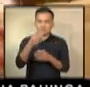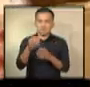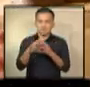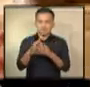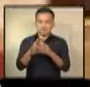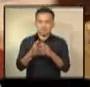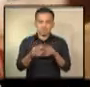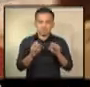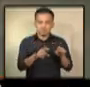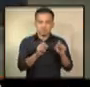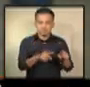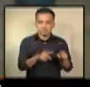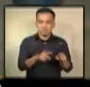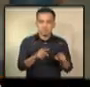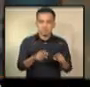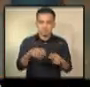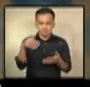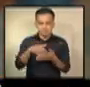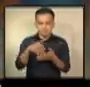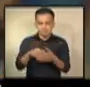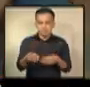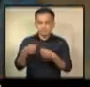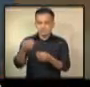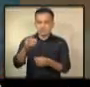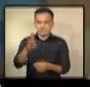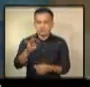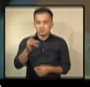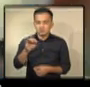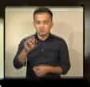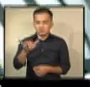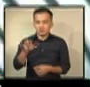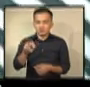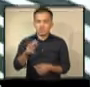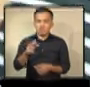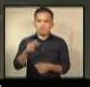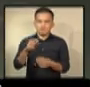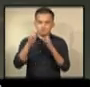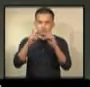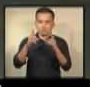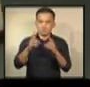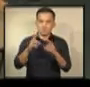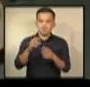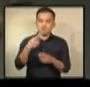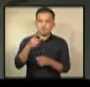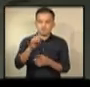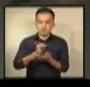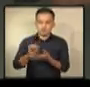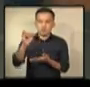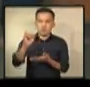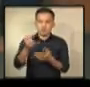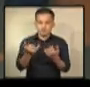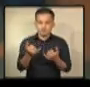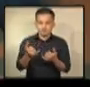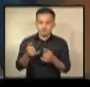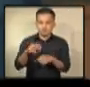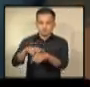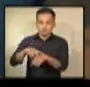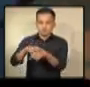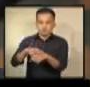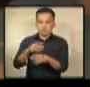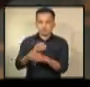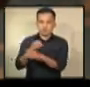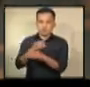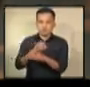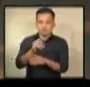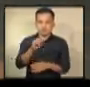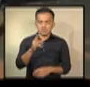nito. Pinag-aaralan kung ibibigay ang mga budyong sa educational charity institutions. Sa ngayon, mananatili muna ito sa pangangalaga